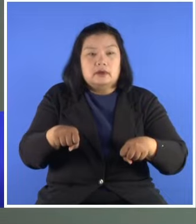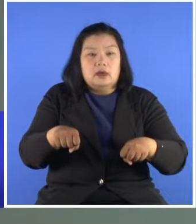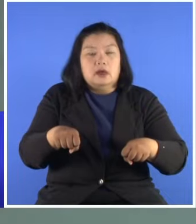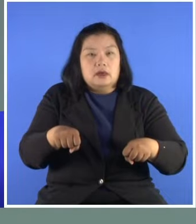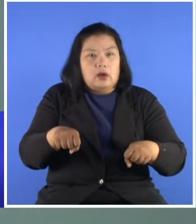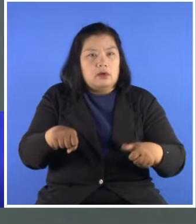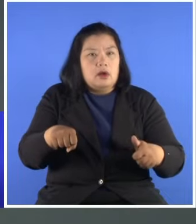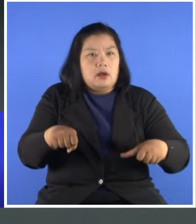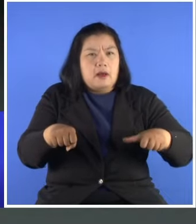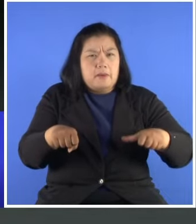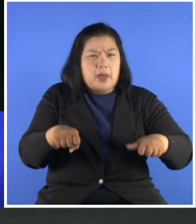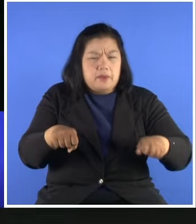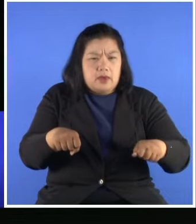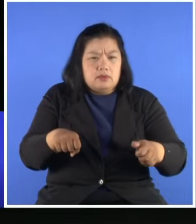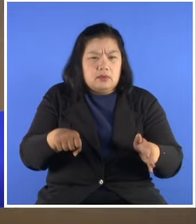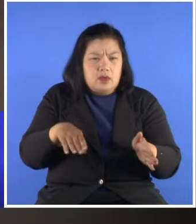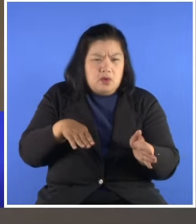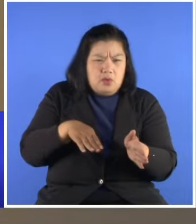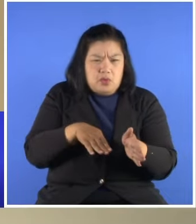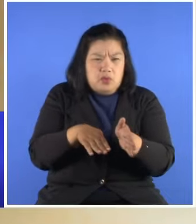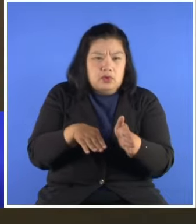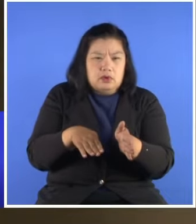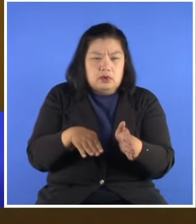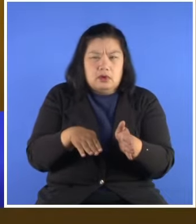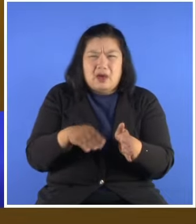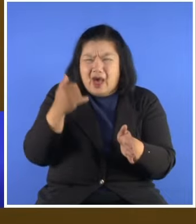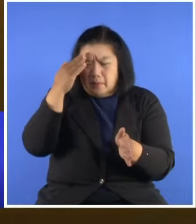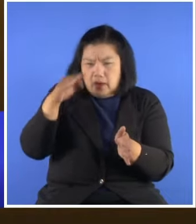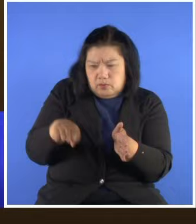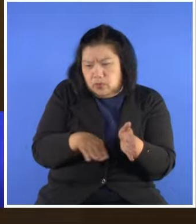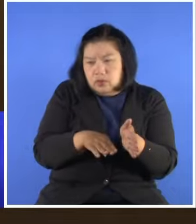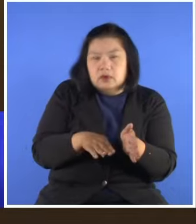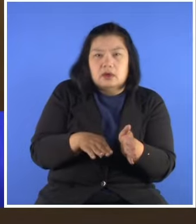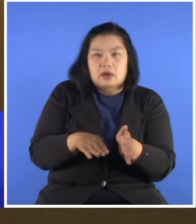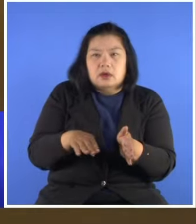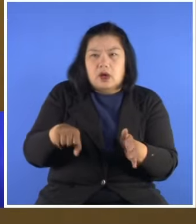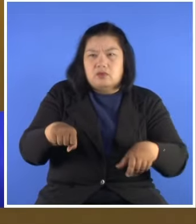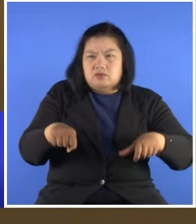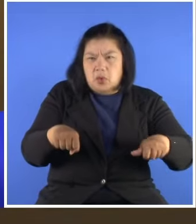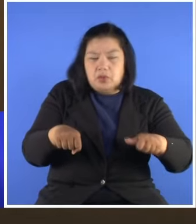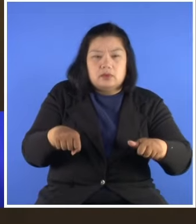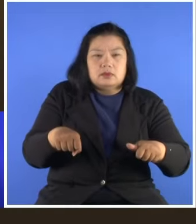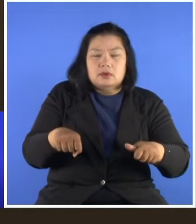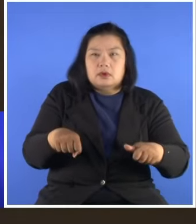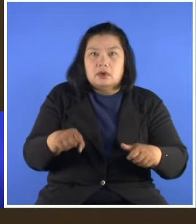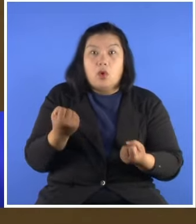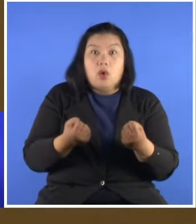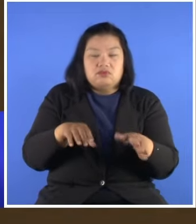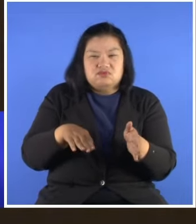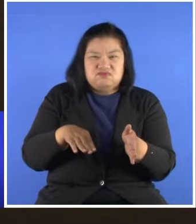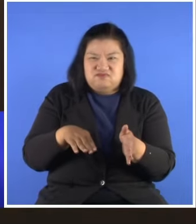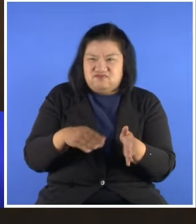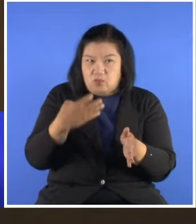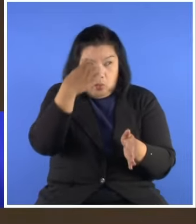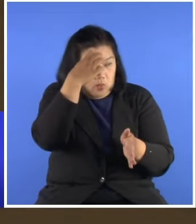ญญาณไป1ครั้งปิ้นเพราะเห็นว่ามาในระยะกระชั้นชิดแต่กระนั้นรถเก๋งไม่พอใจพยายามจะปาดหน้าแล้วก็เบรกห